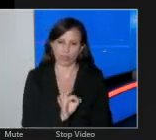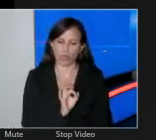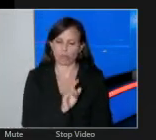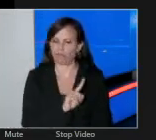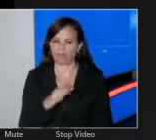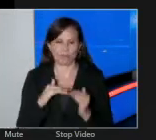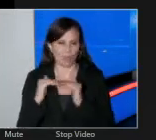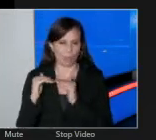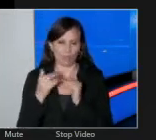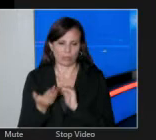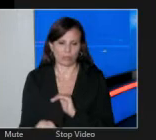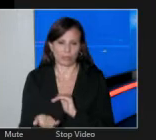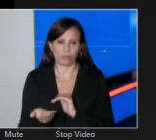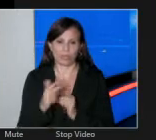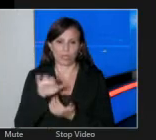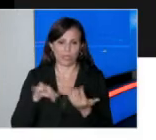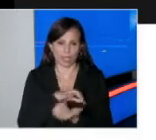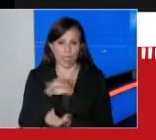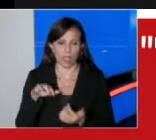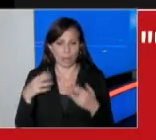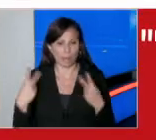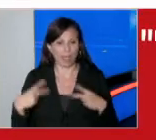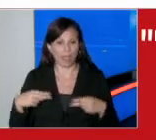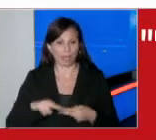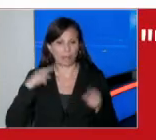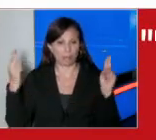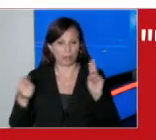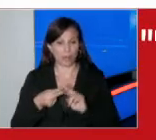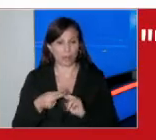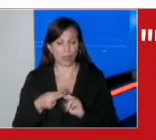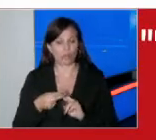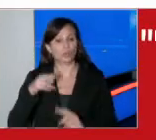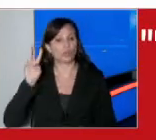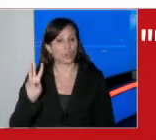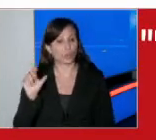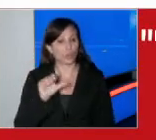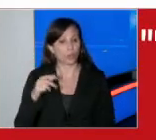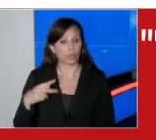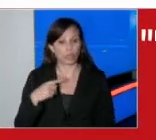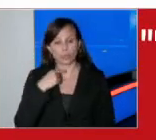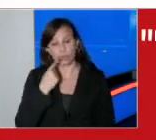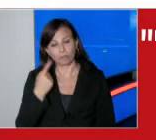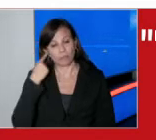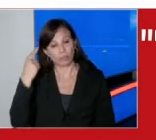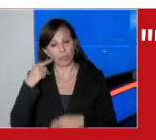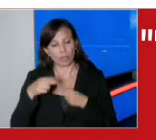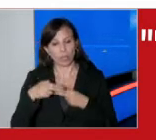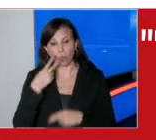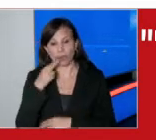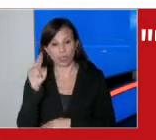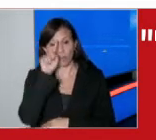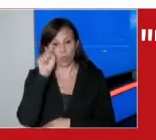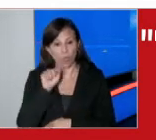אומיקרון, ומעורר, צריך לומר, שערה ובעלה בכל העולם. שרון אלרועי אומרת שאנחנו נדע בקרוב, הבטיחה שאולי